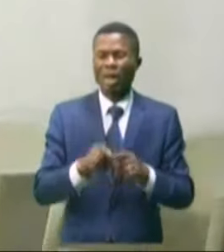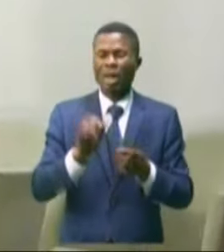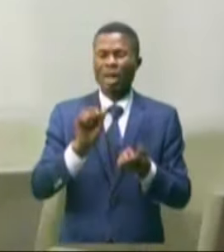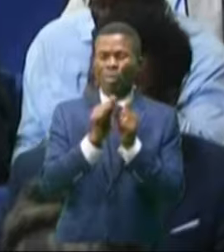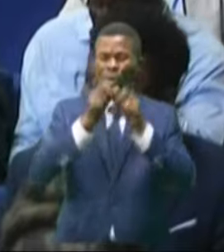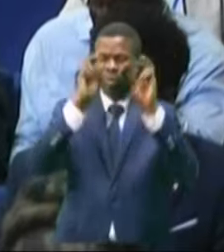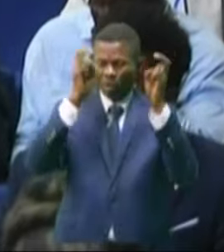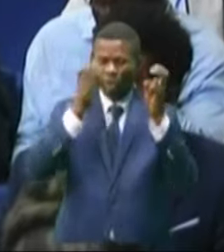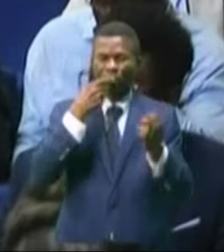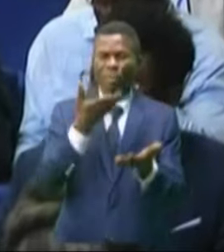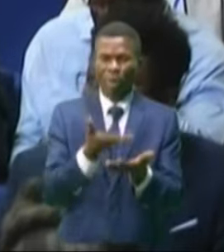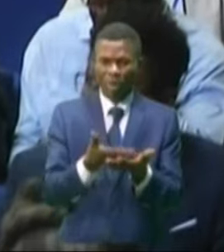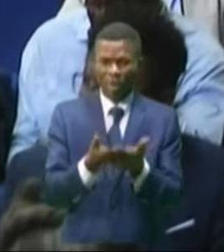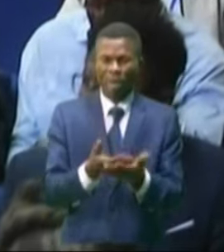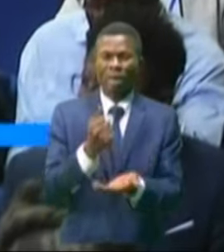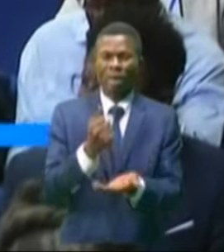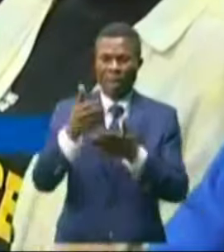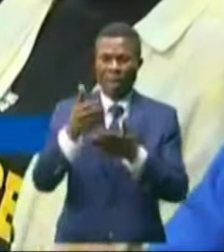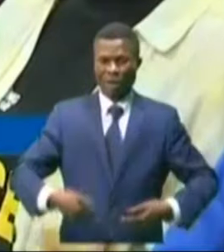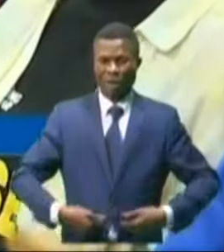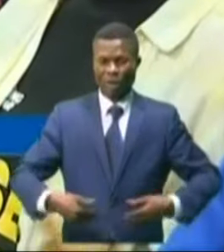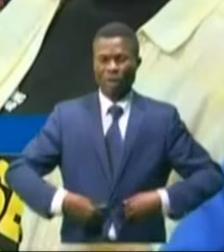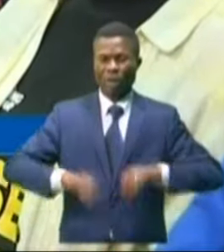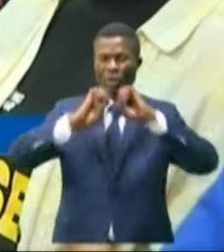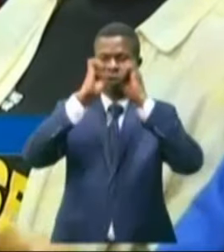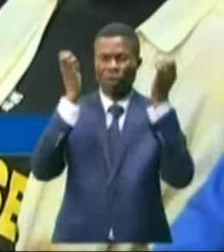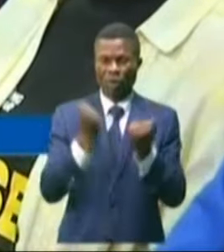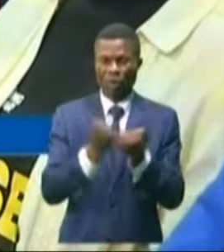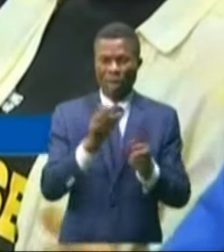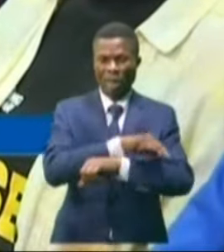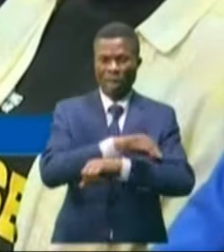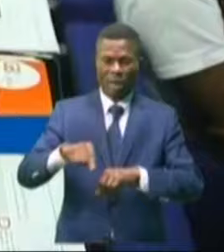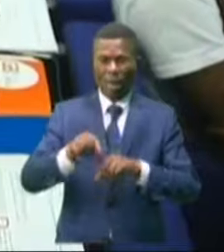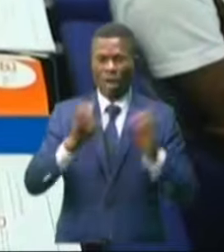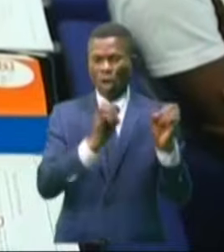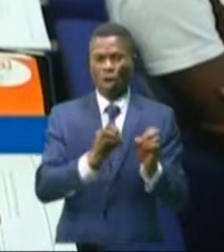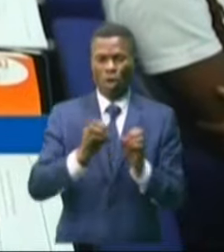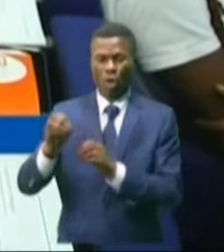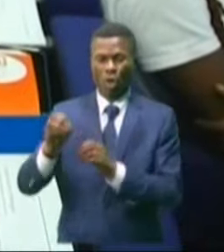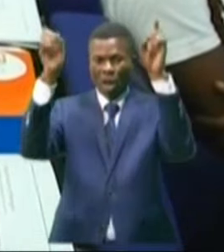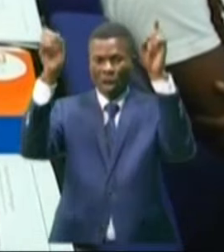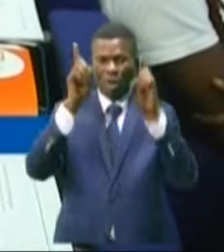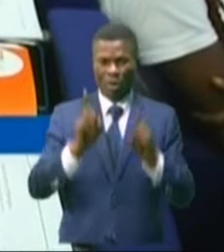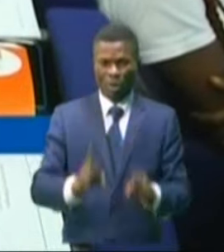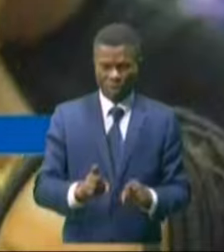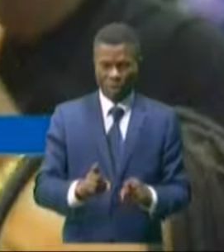mission d'amener les jeunes entreprises, les institutions et organisations africaines